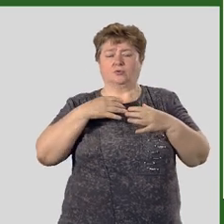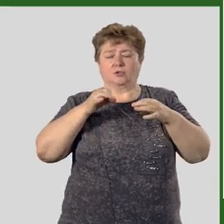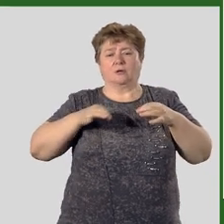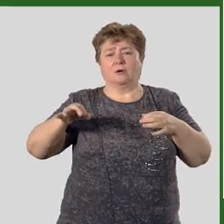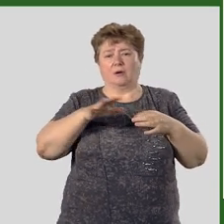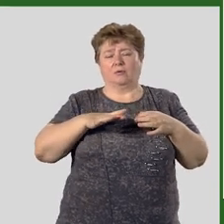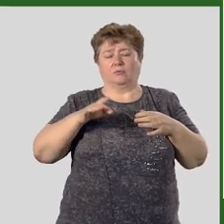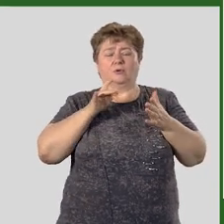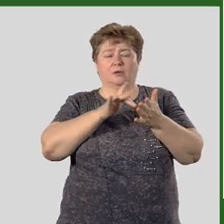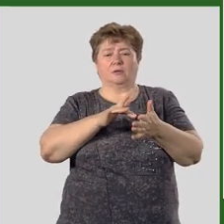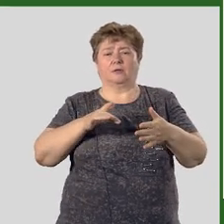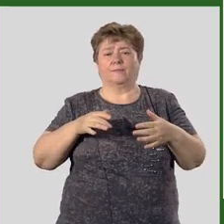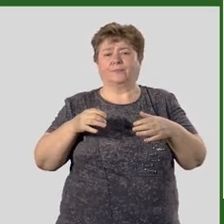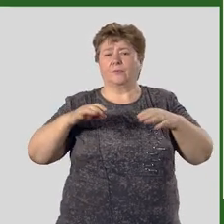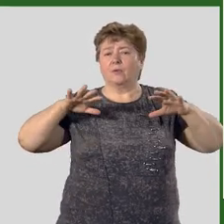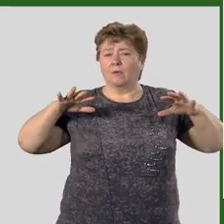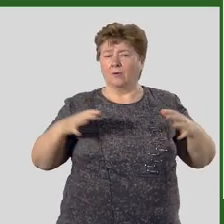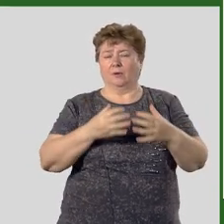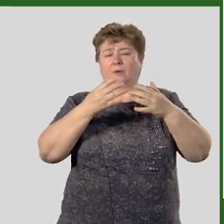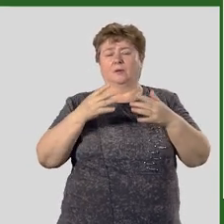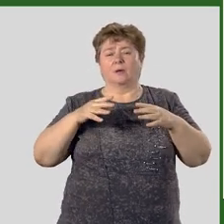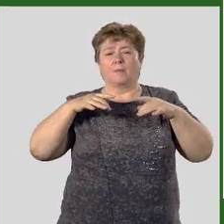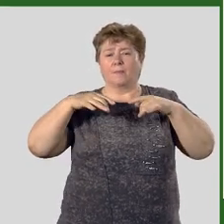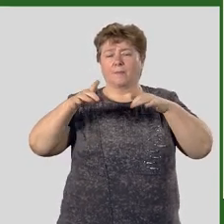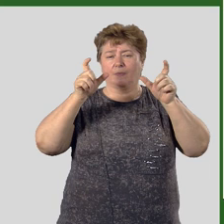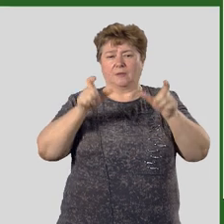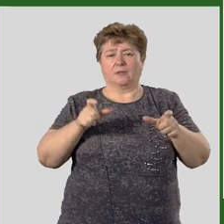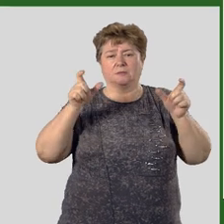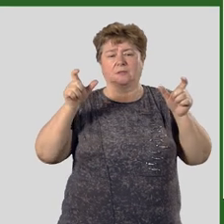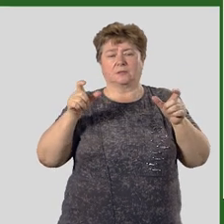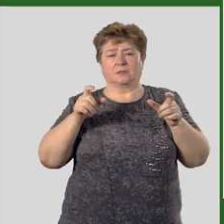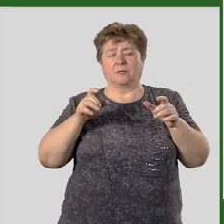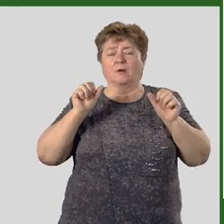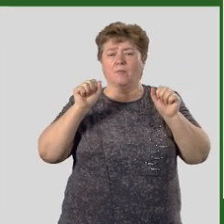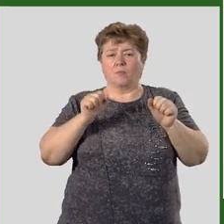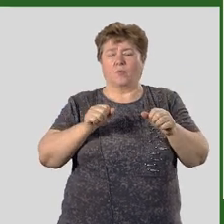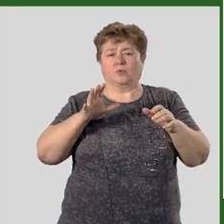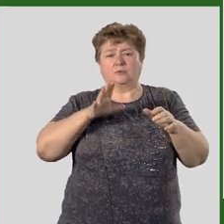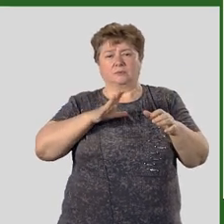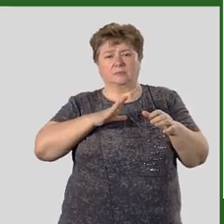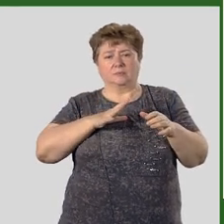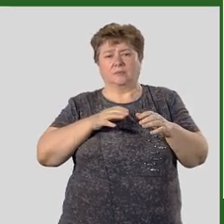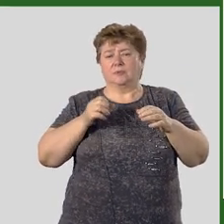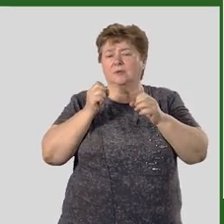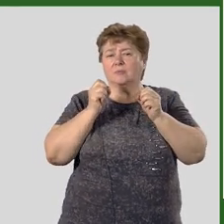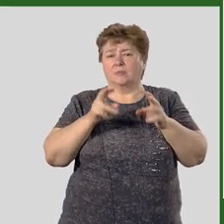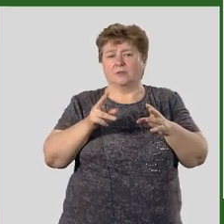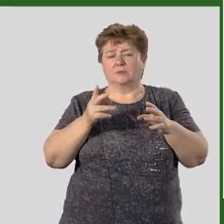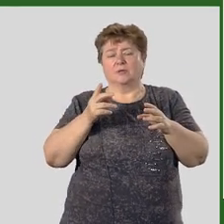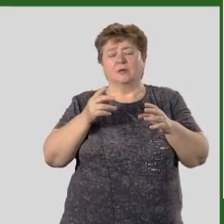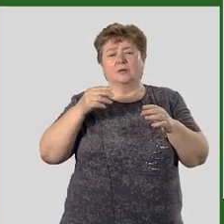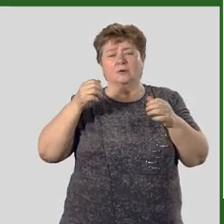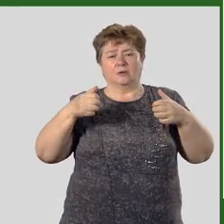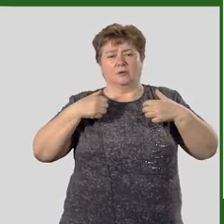благополучные. Стихийная внутриреспубликанская миграция населения может стать серьезной угрозой